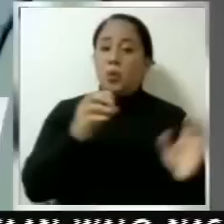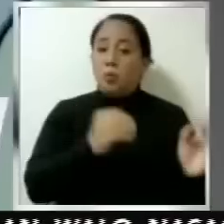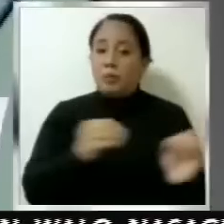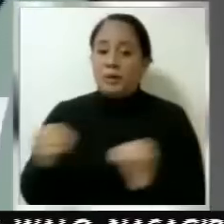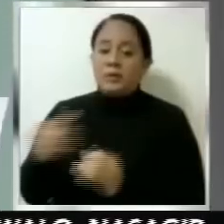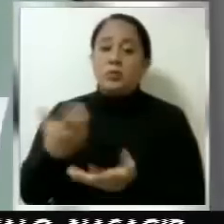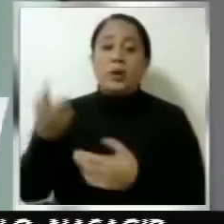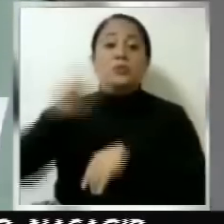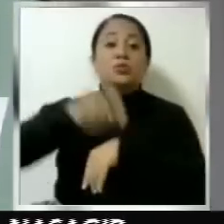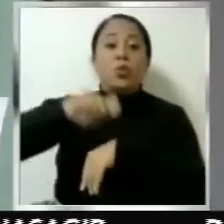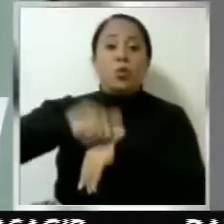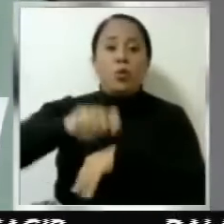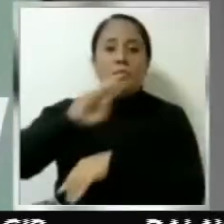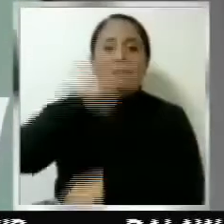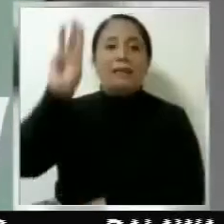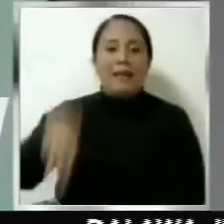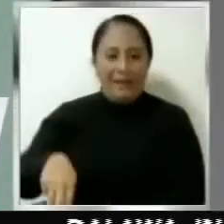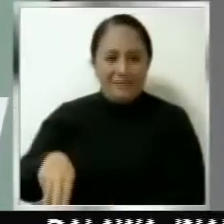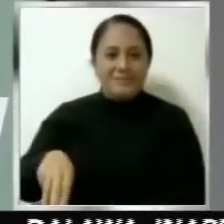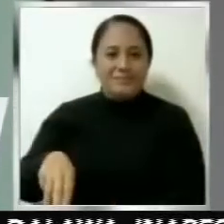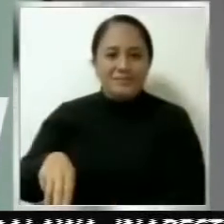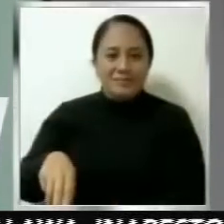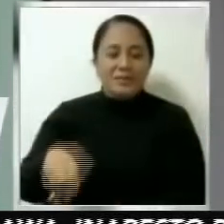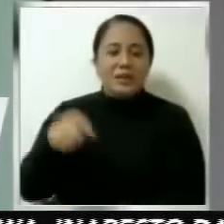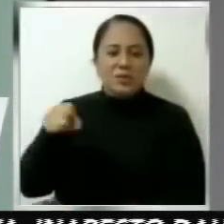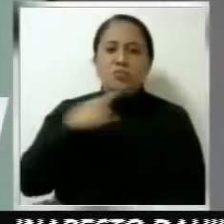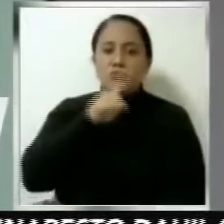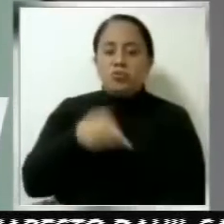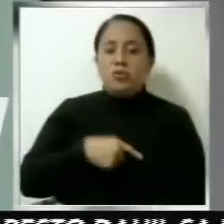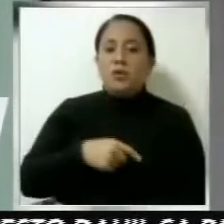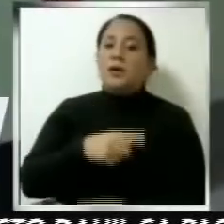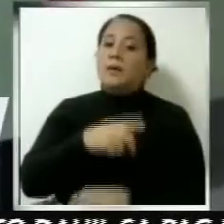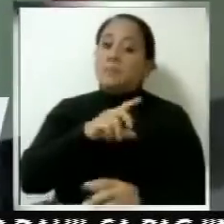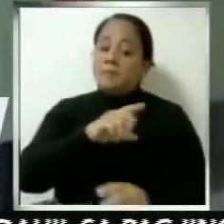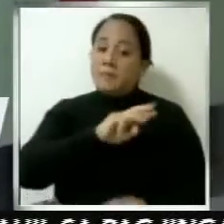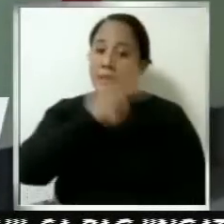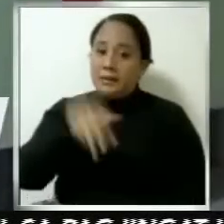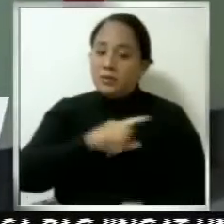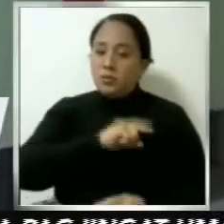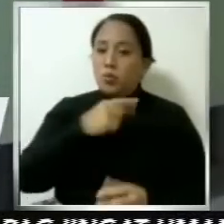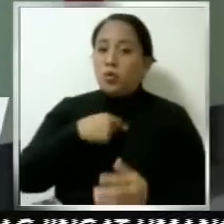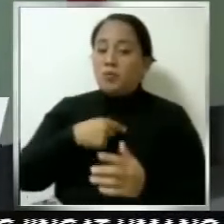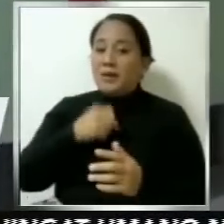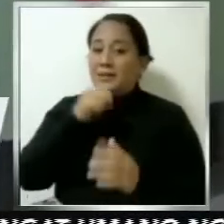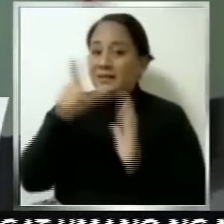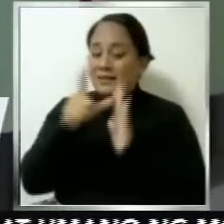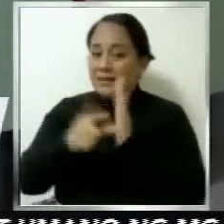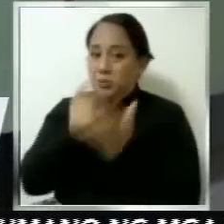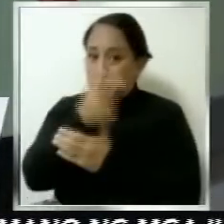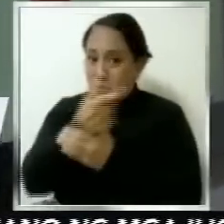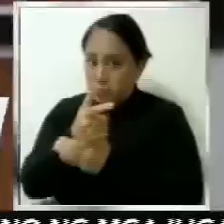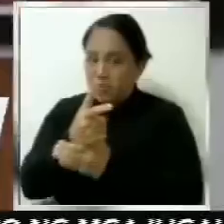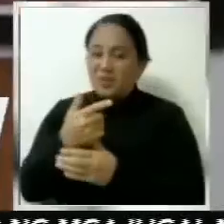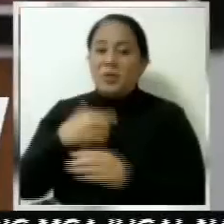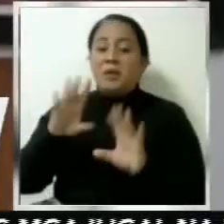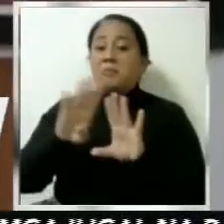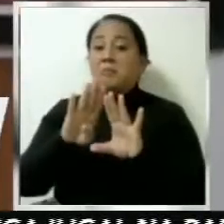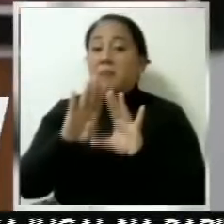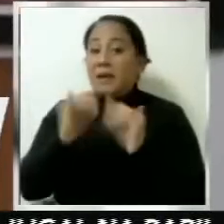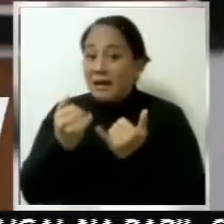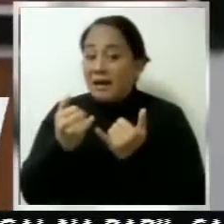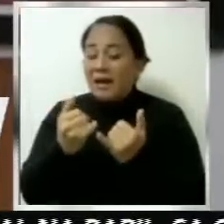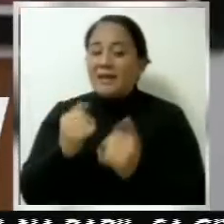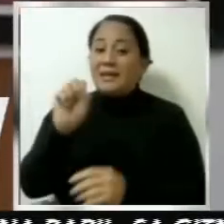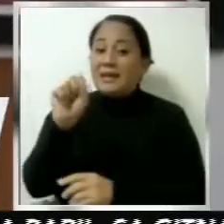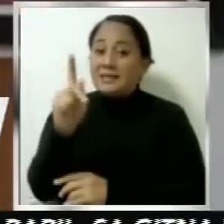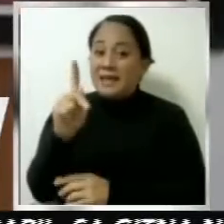Maynila. Talaga raw tinututukan ng Manila Police ang mga loose firearm habang palapit ang barangay at SK elections. Alam naman natin